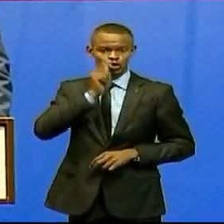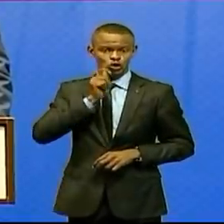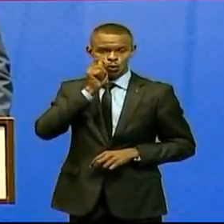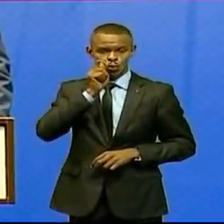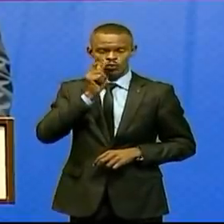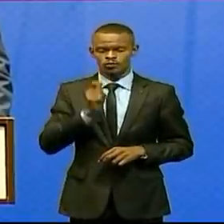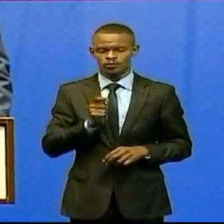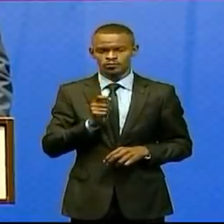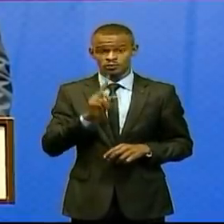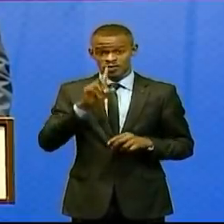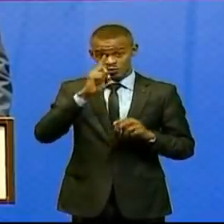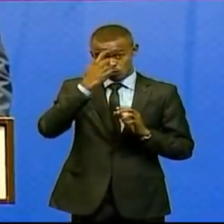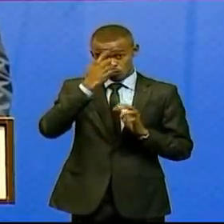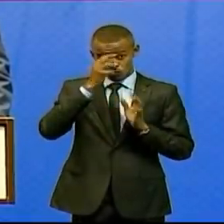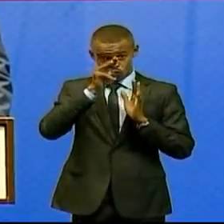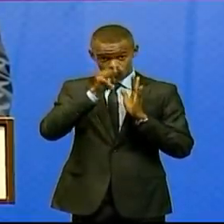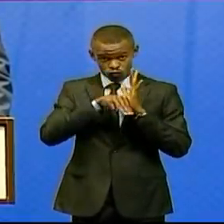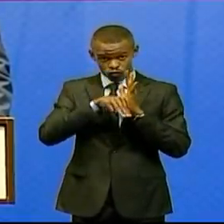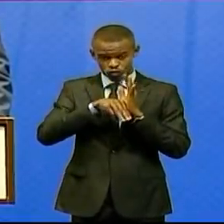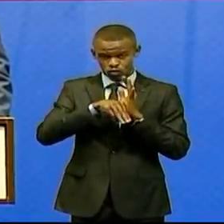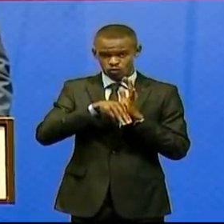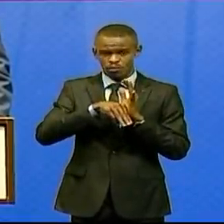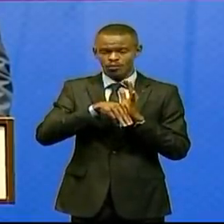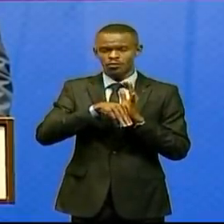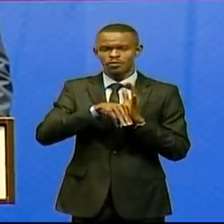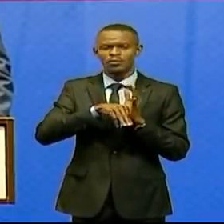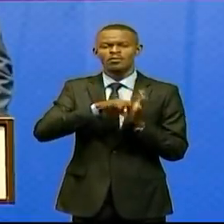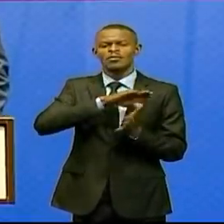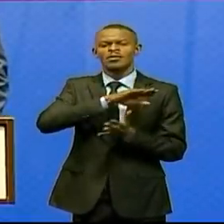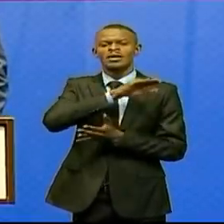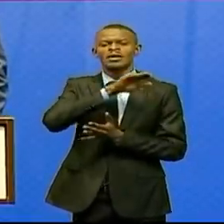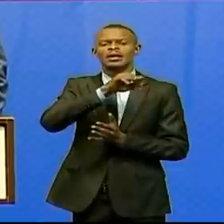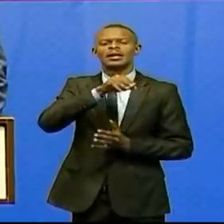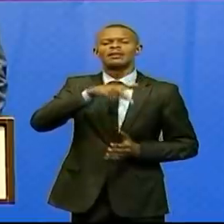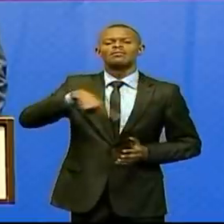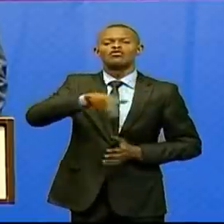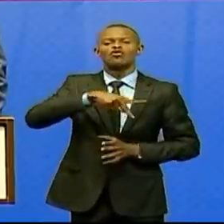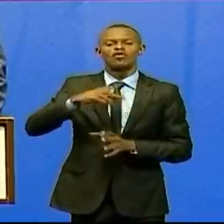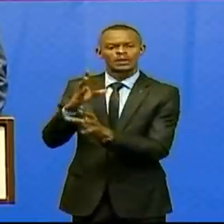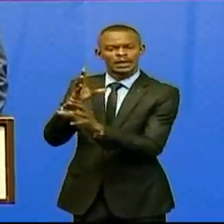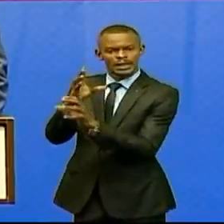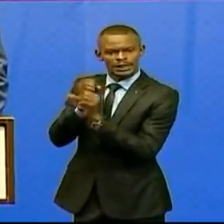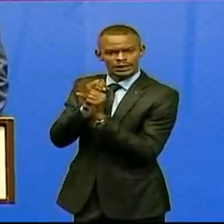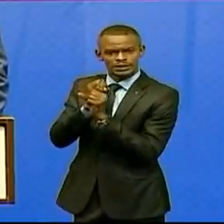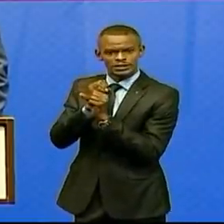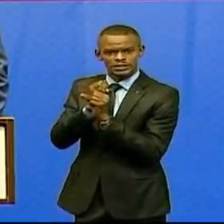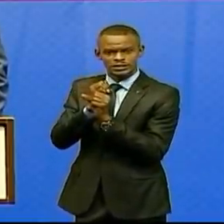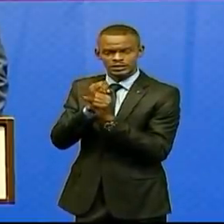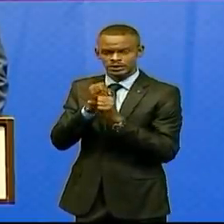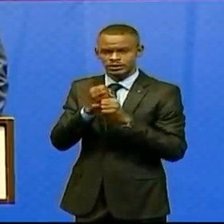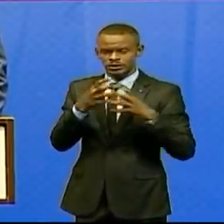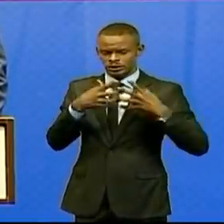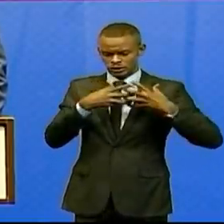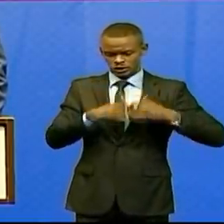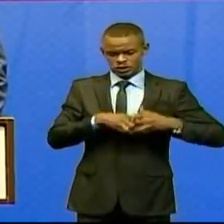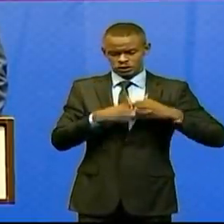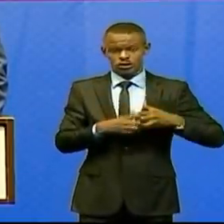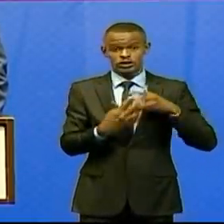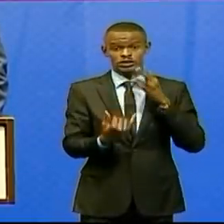5 ans, dans le cadre de la coopération sino-congolaise, une usine de production de panneaux en polystyrène